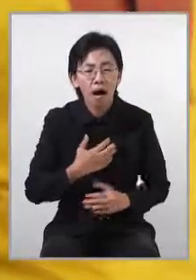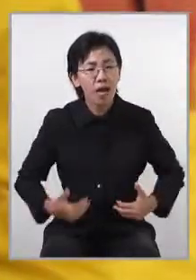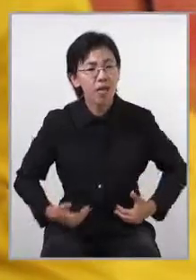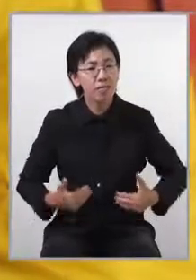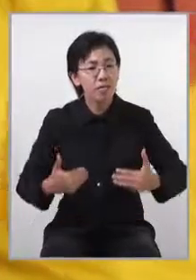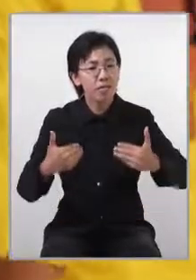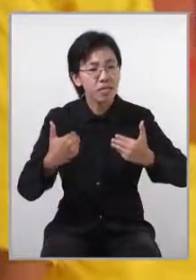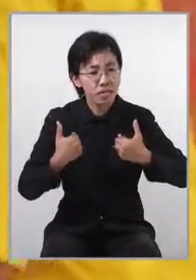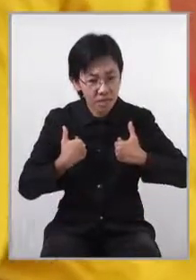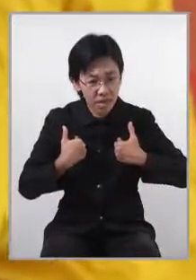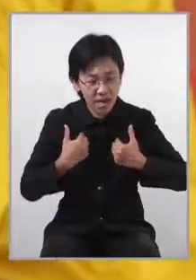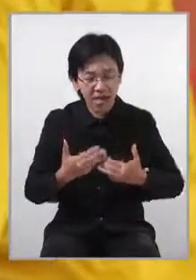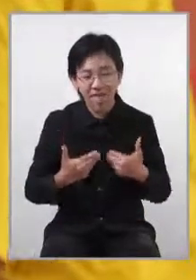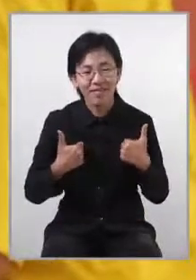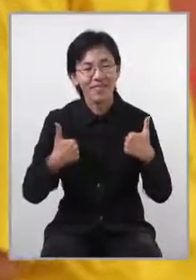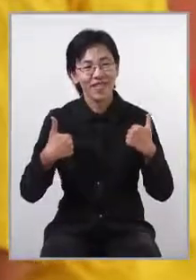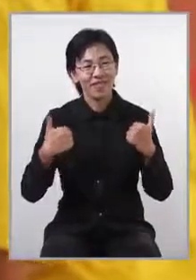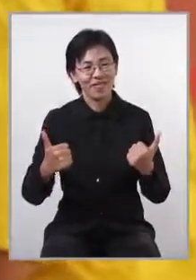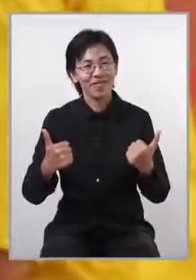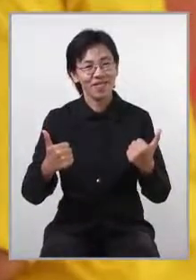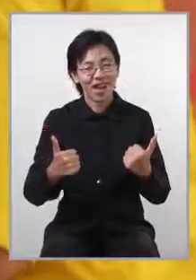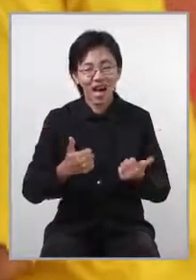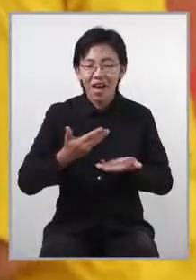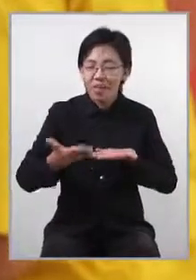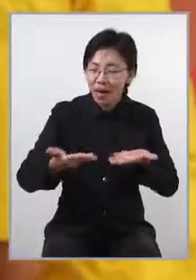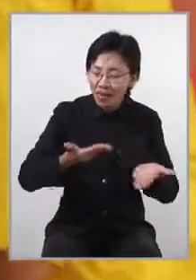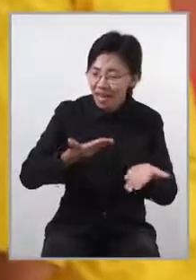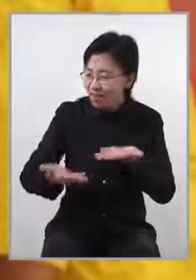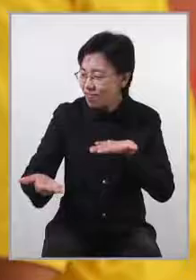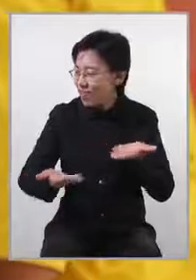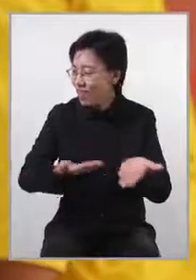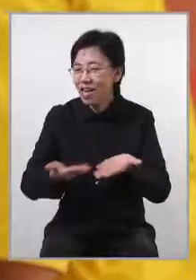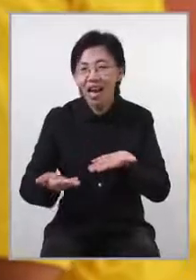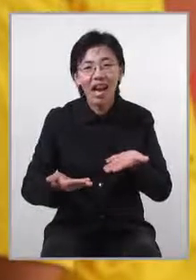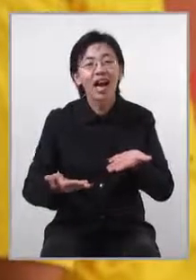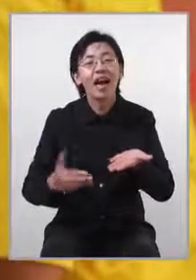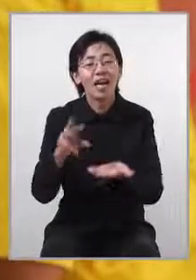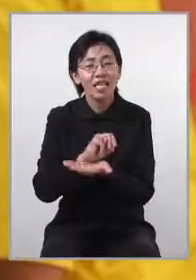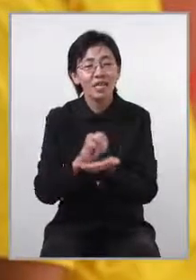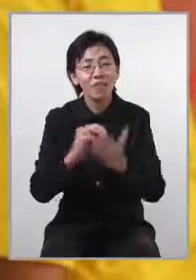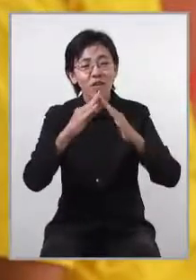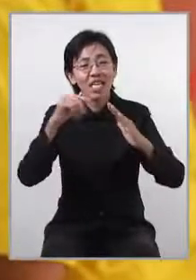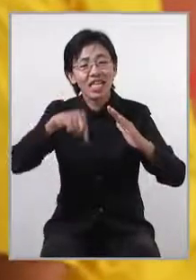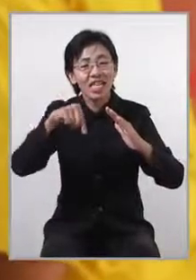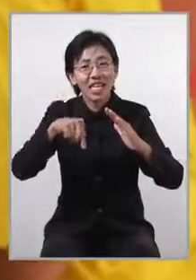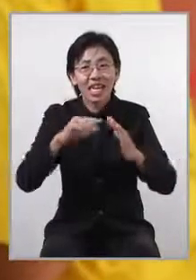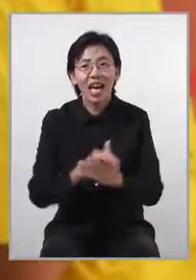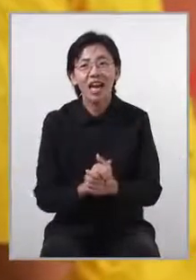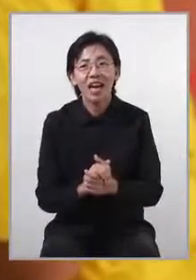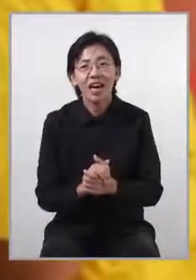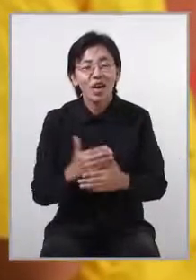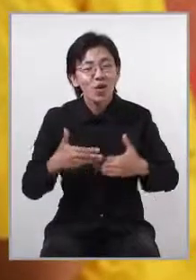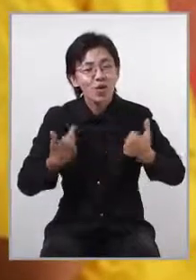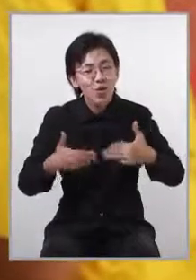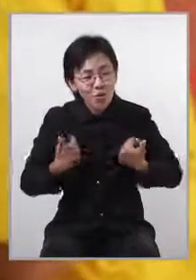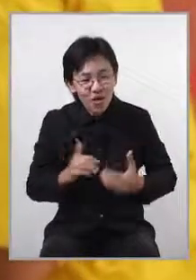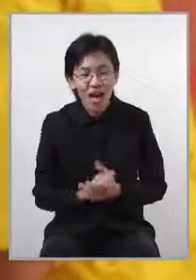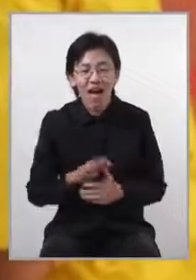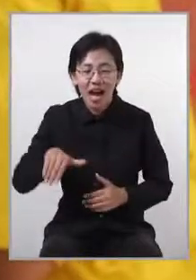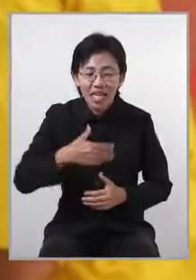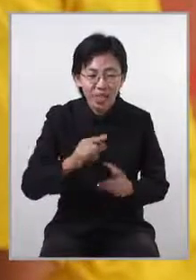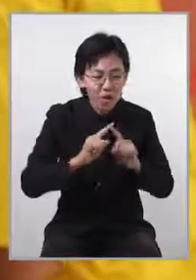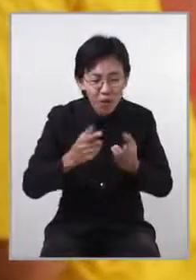ที่มีความสุขมาแลกเปลี่ยนซึ่งกันและกันบ้านหลังนี้คุณพ่อประดิษฐ์จึงเรียกว่าเป็นบ้านสนุกเป็นบ้านที่เรามาแบ่ง